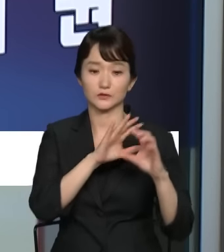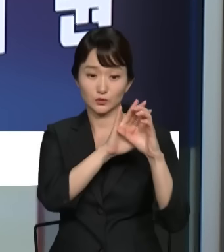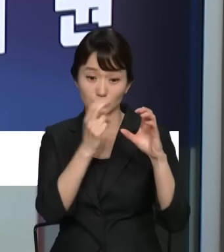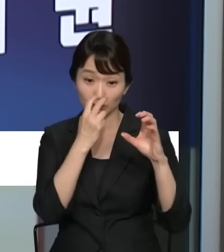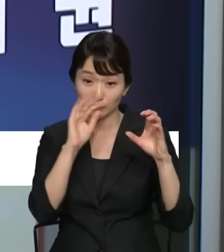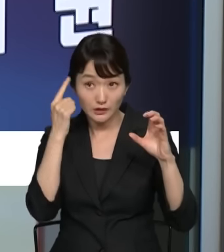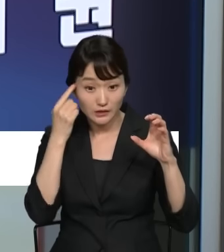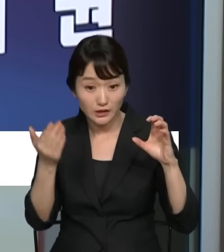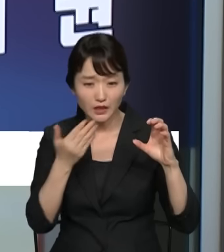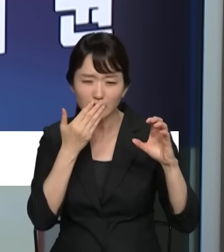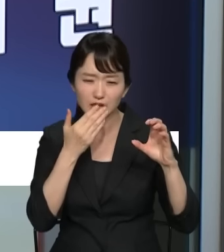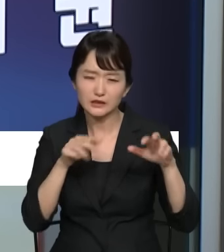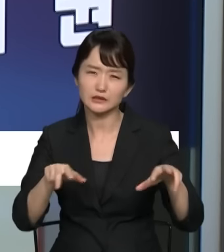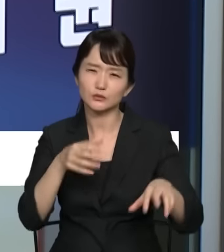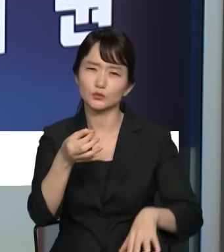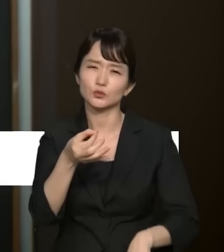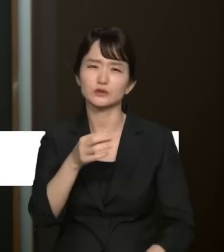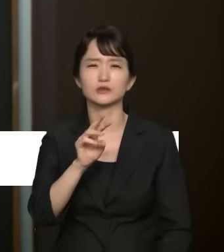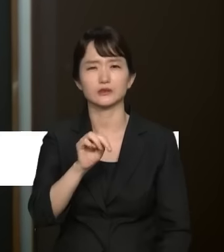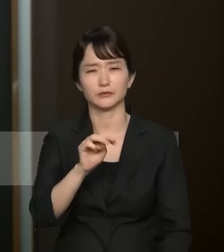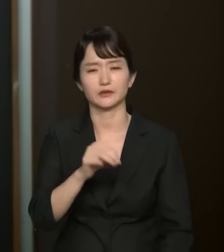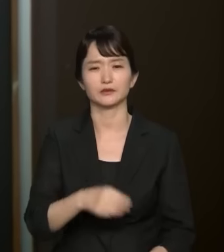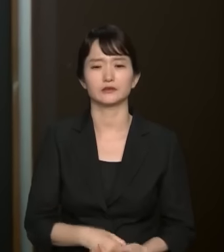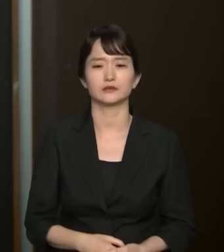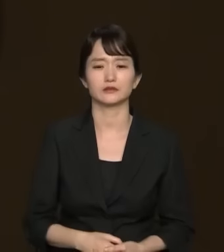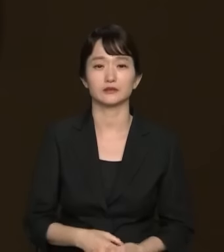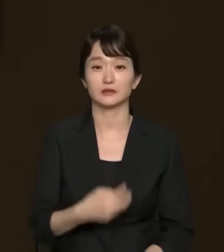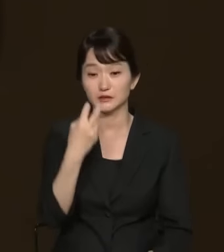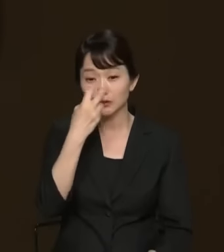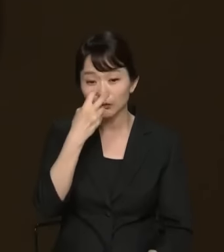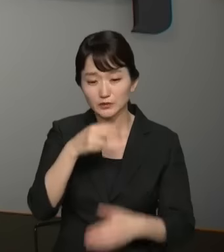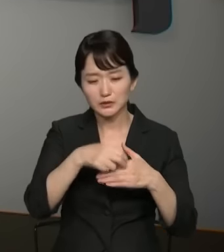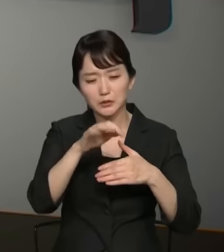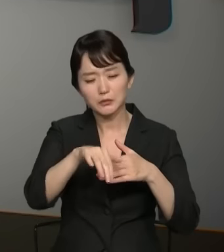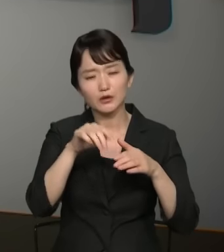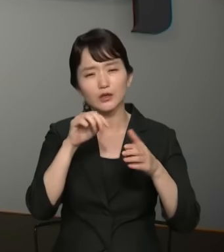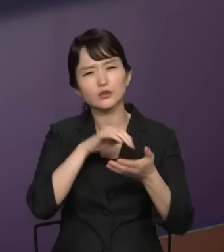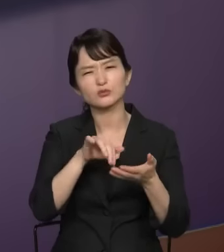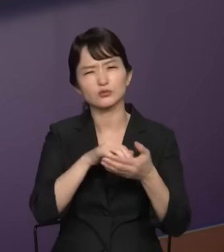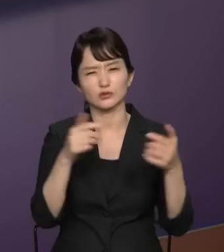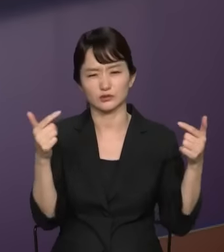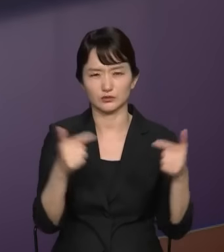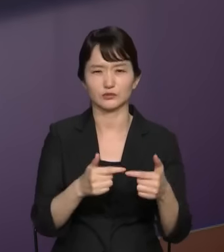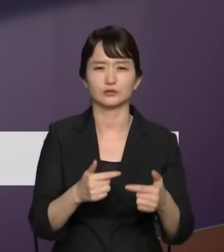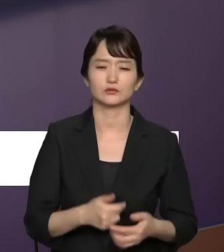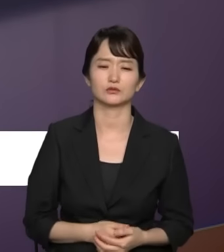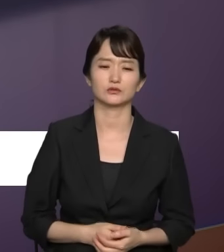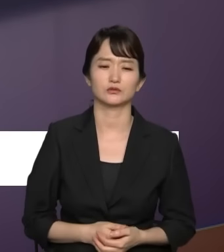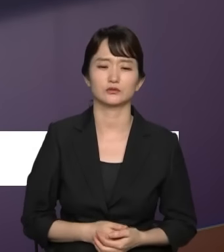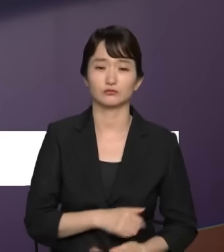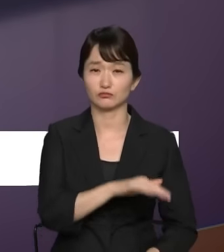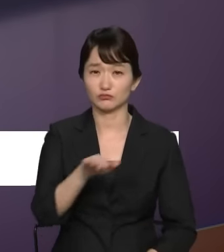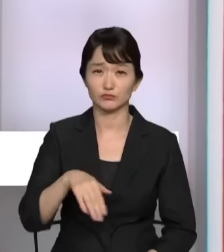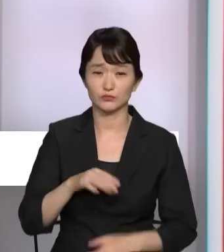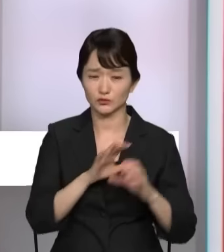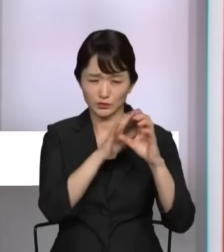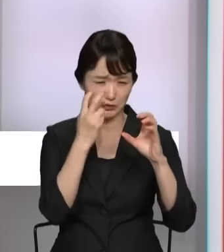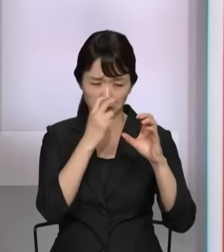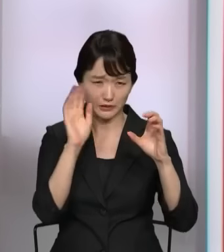가능하신데 비용 3만 원이요 검사를 할 수 있는 병원도 크게 줄었습니다 저희는 코로나 검사하지 않는